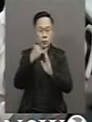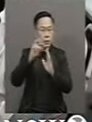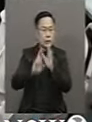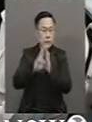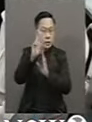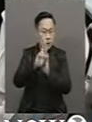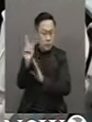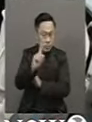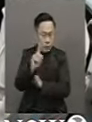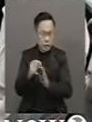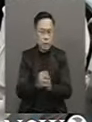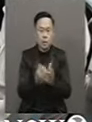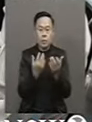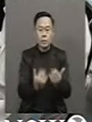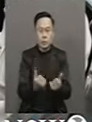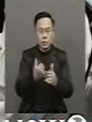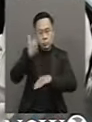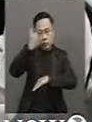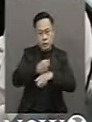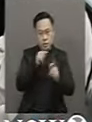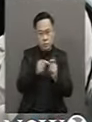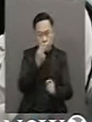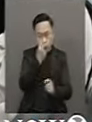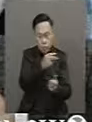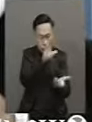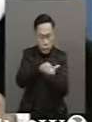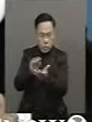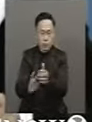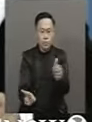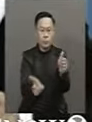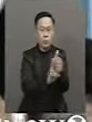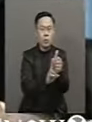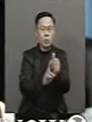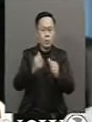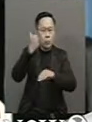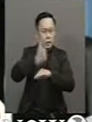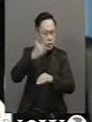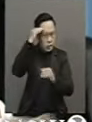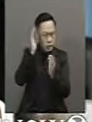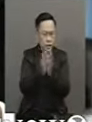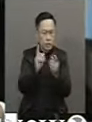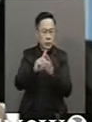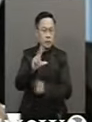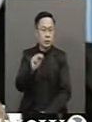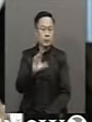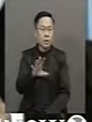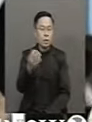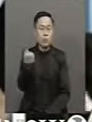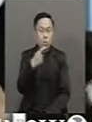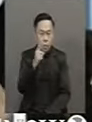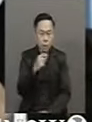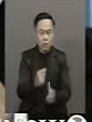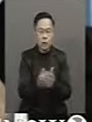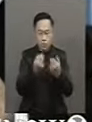อานันท์สมุทรานนท์วันนี้ก็ไปลงพื้นที่ร่วมกับรองผู้บังคับหน่วยพัฒนาเคลื่อนที่ 35พันเอกพิชิตทรง